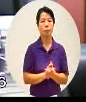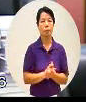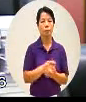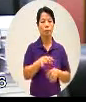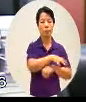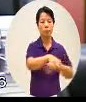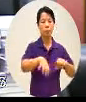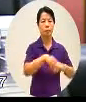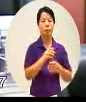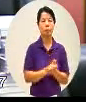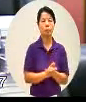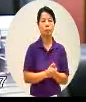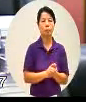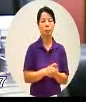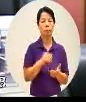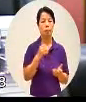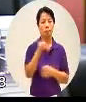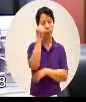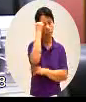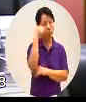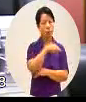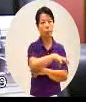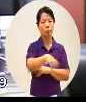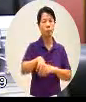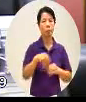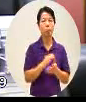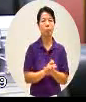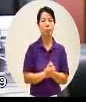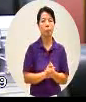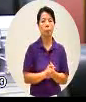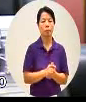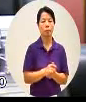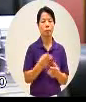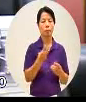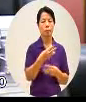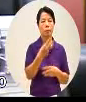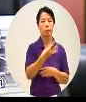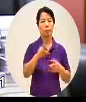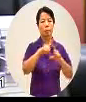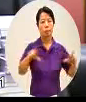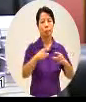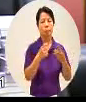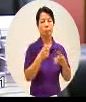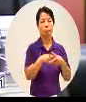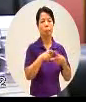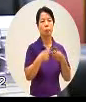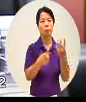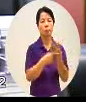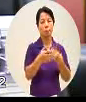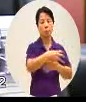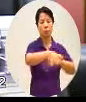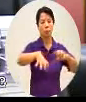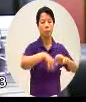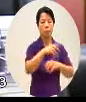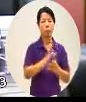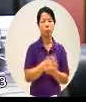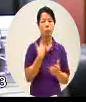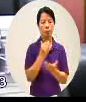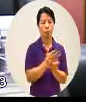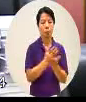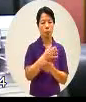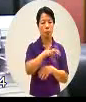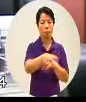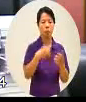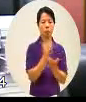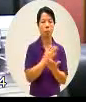啊，这些主吼已经有这些三大工业区包围。然后当时候我们的做环评，我们政府